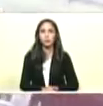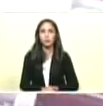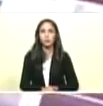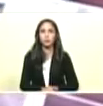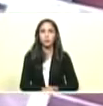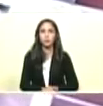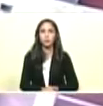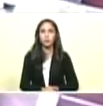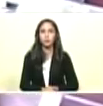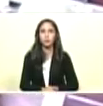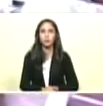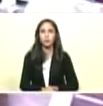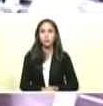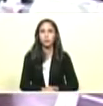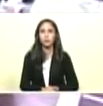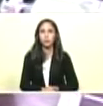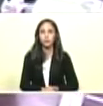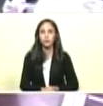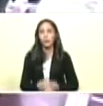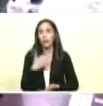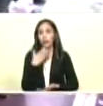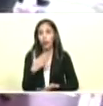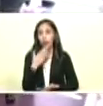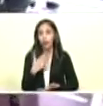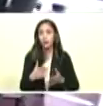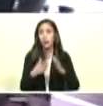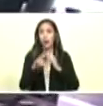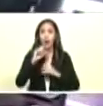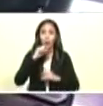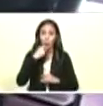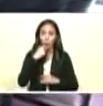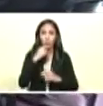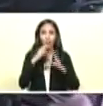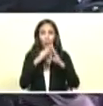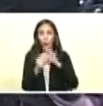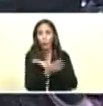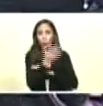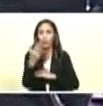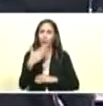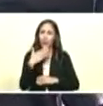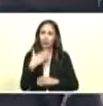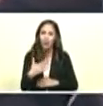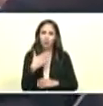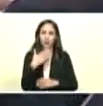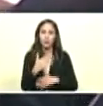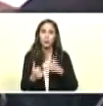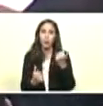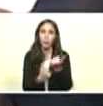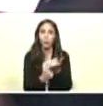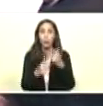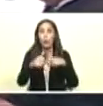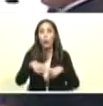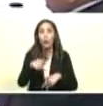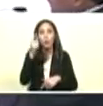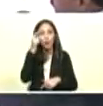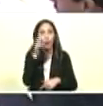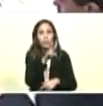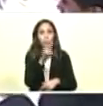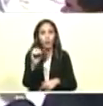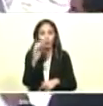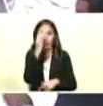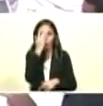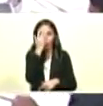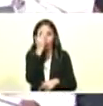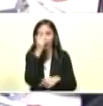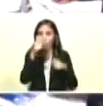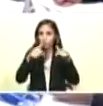Спасибо. Gracias, hermanos del mundo. Bueno, 20 de febrero.